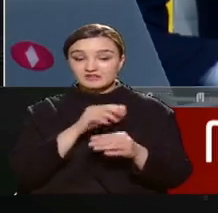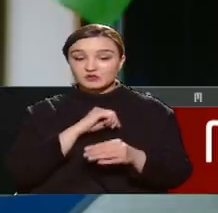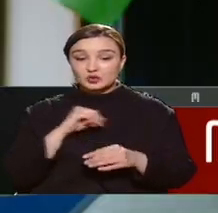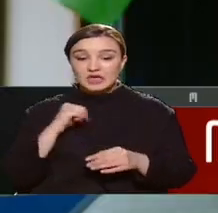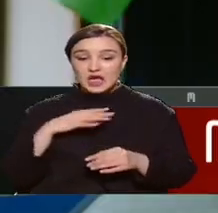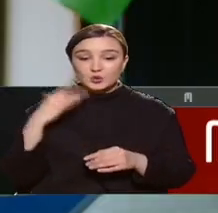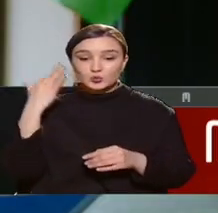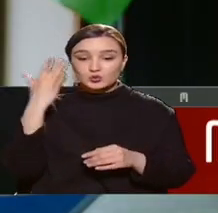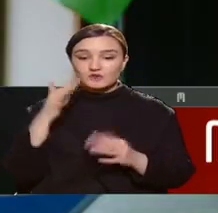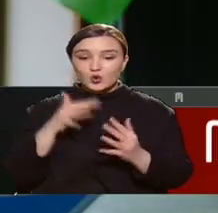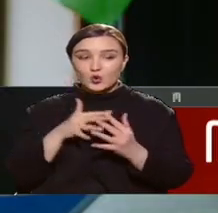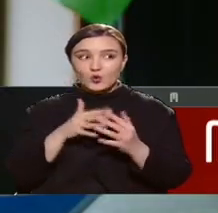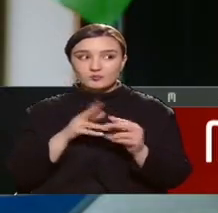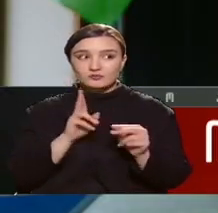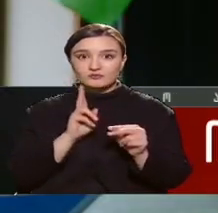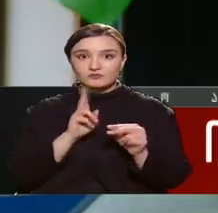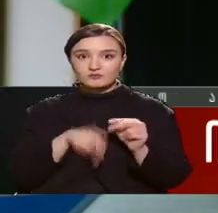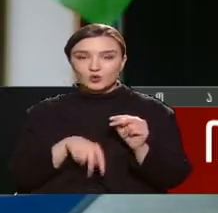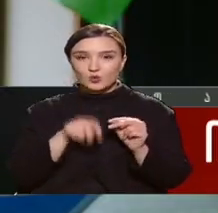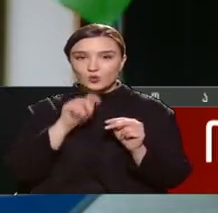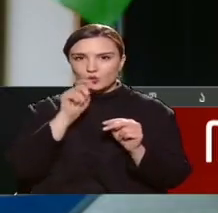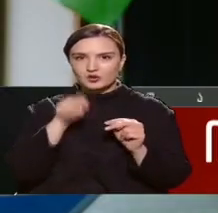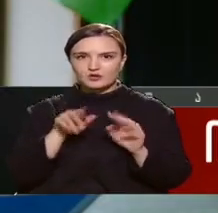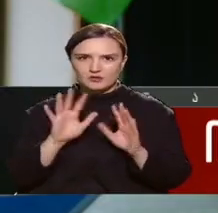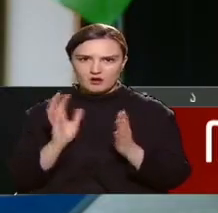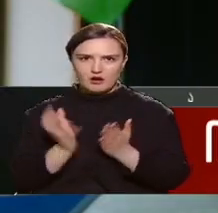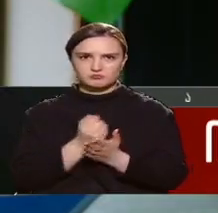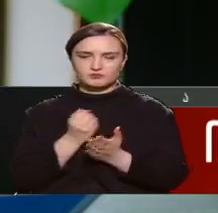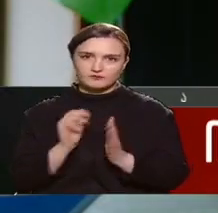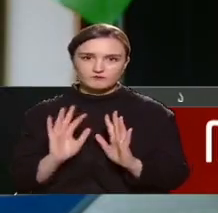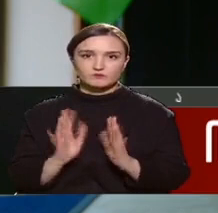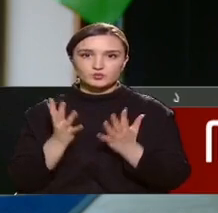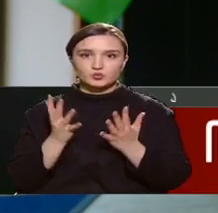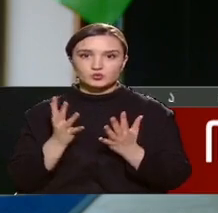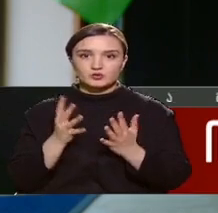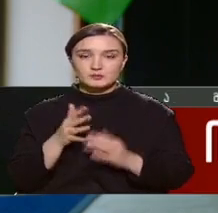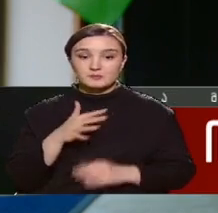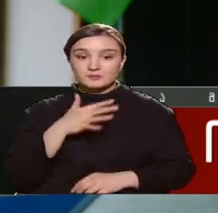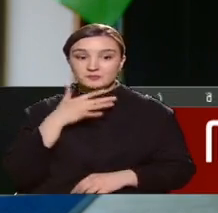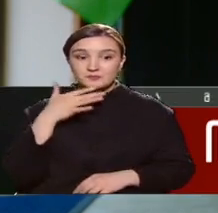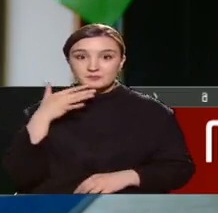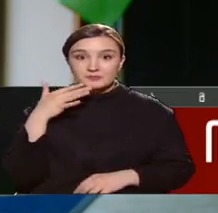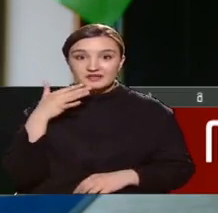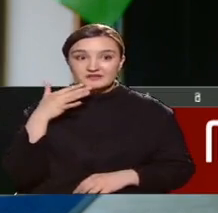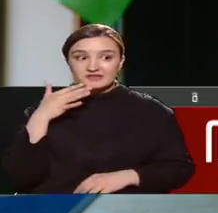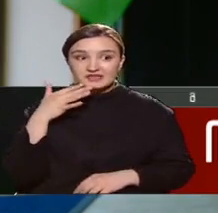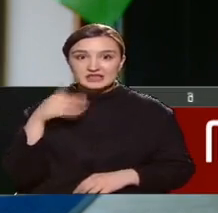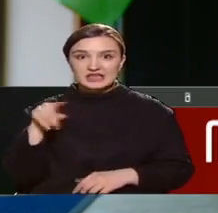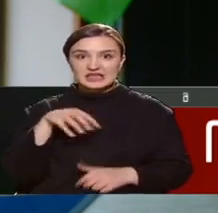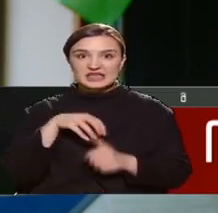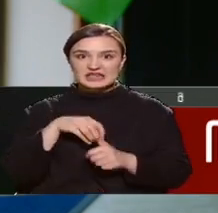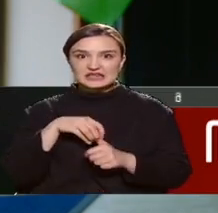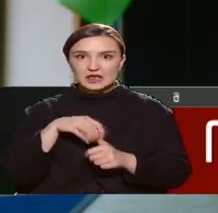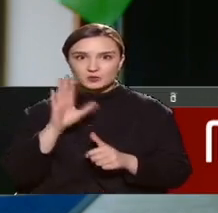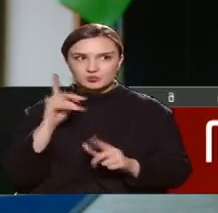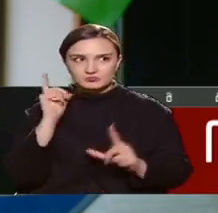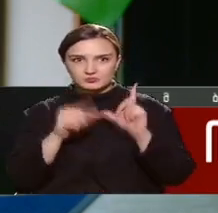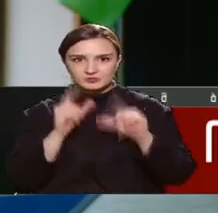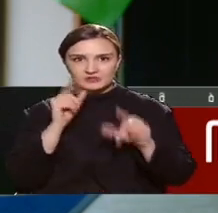un moment în care a fost un moment în care a fost ლიდერი